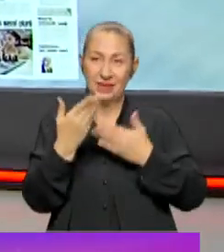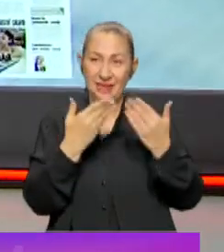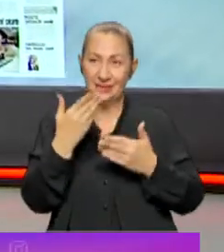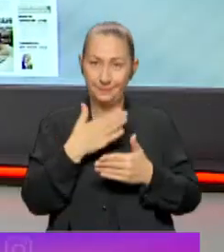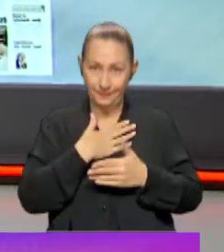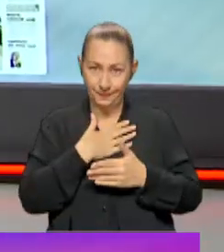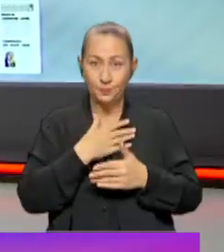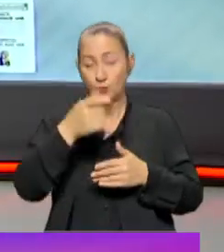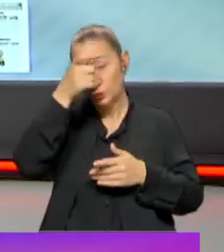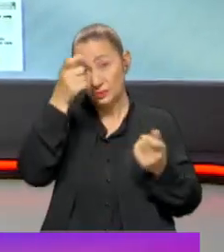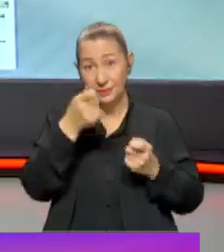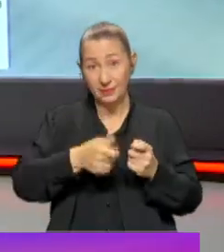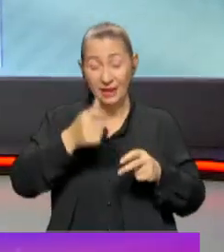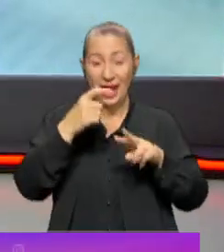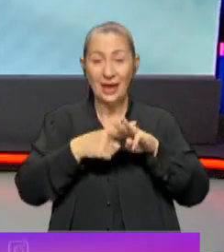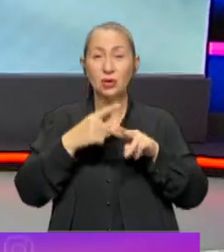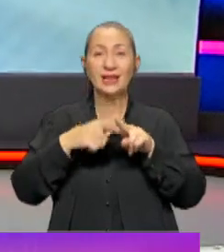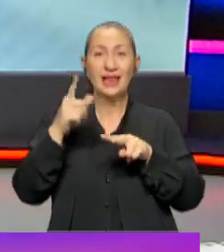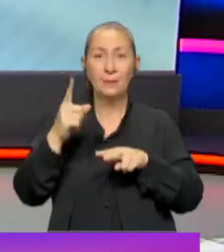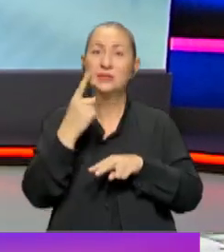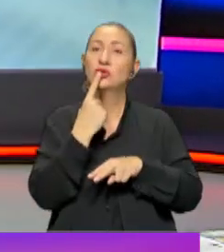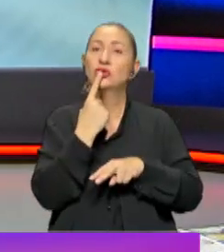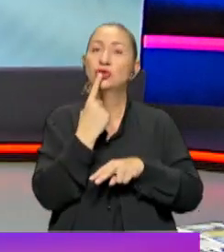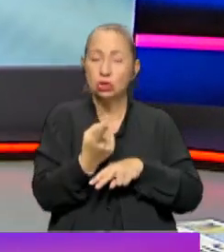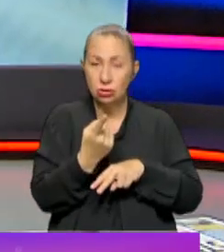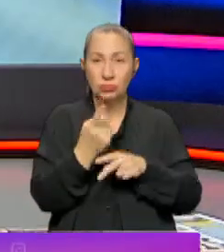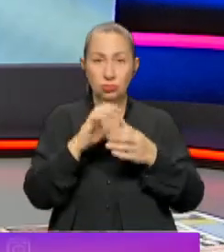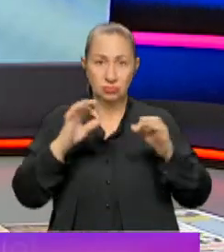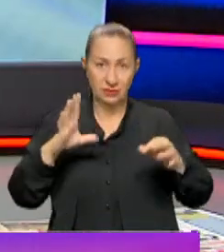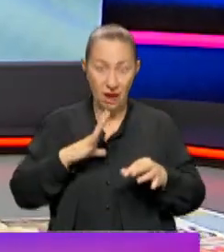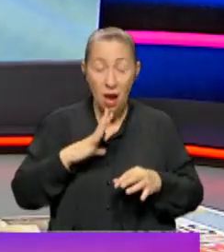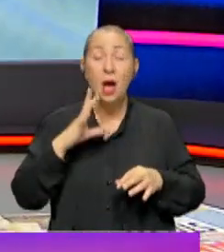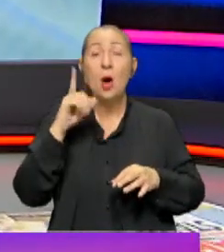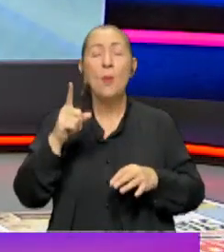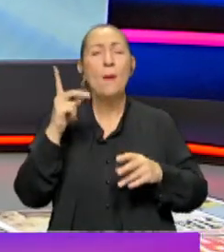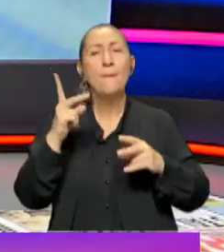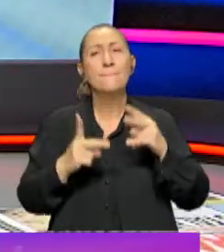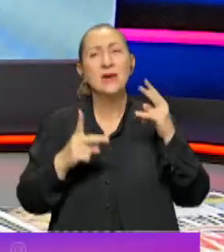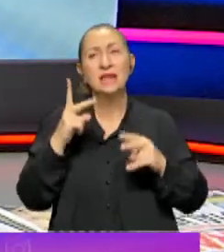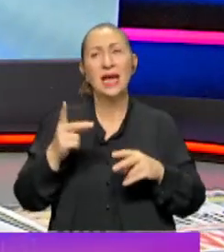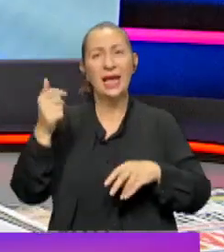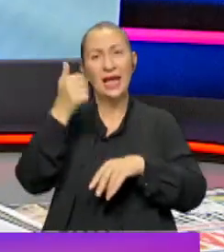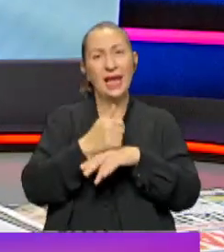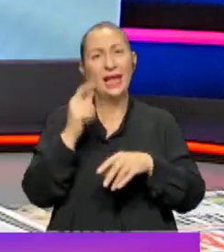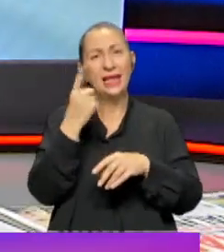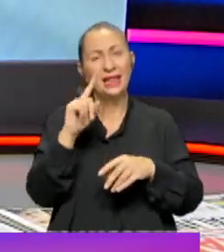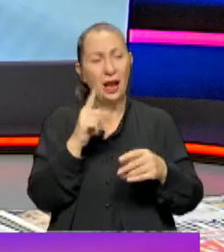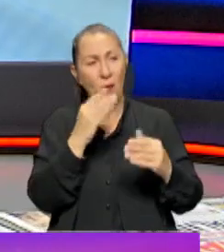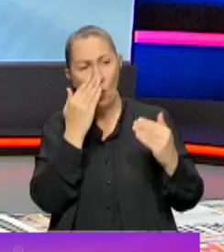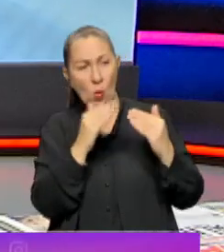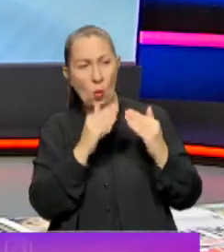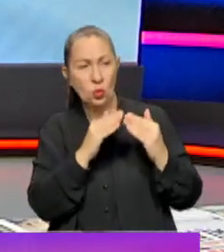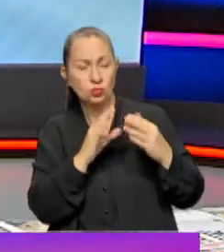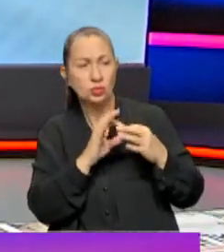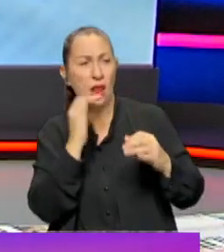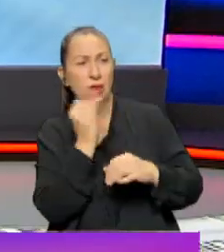bahsettim. Türk İş Başkanı Ergün Atalay bir söz sarf etti. Kendisi zaman zaman iktidarla uyumlu adımlar